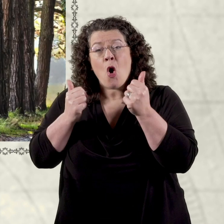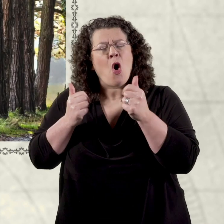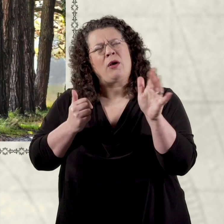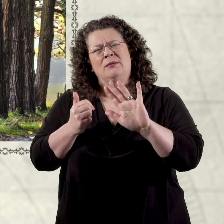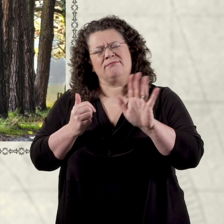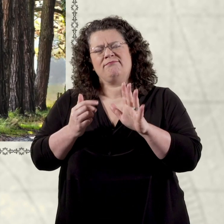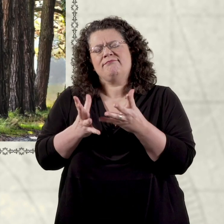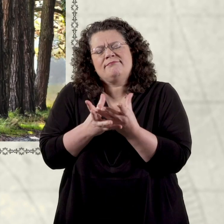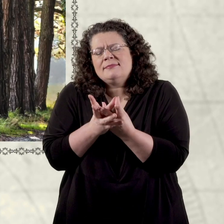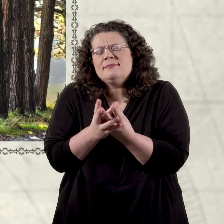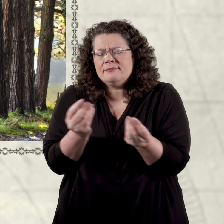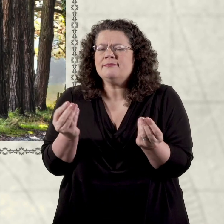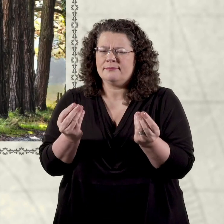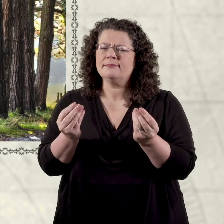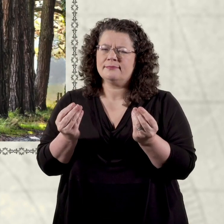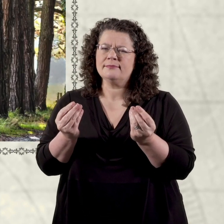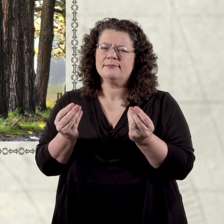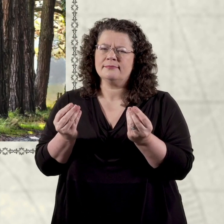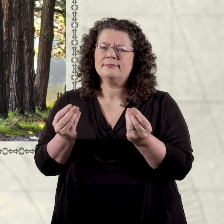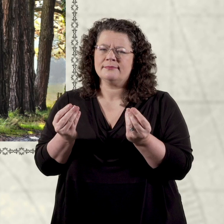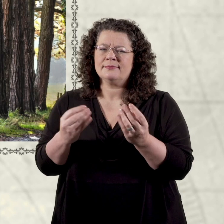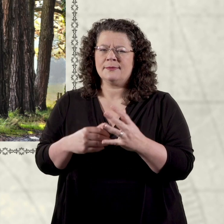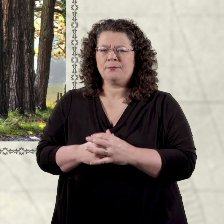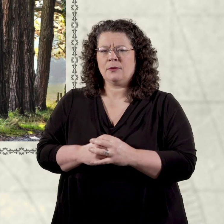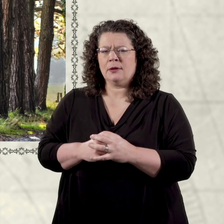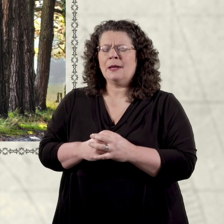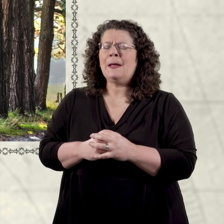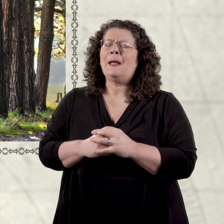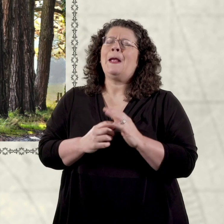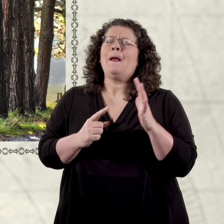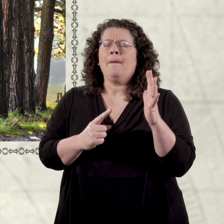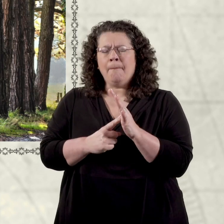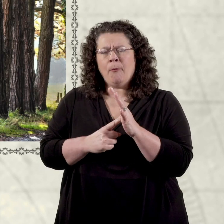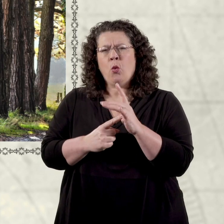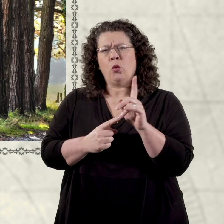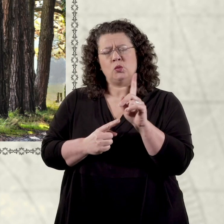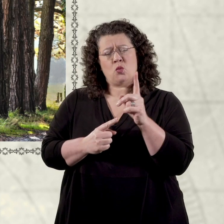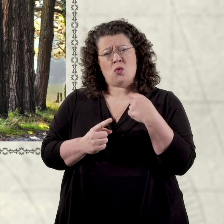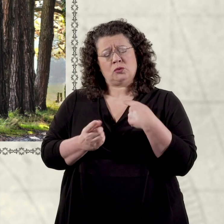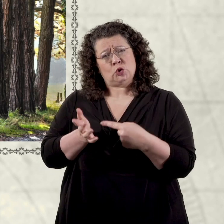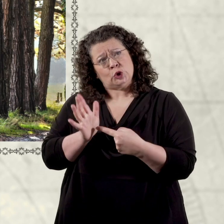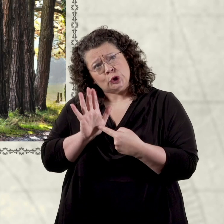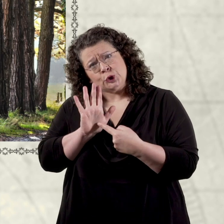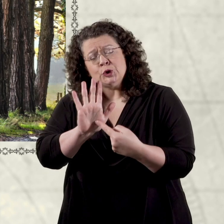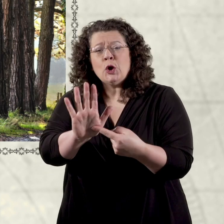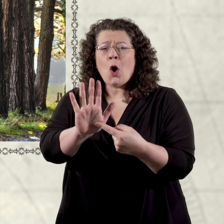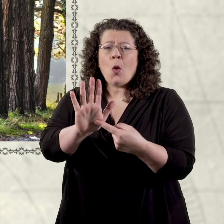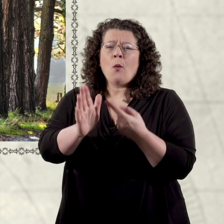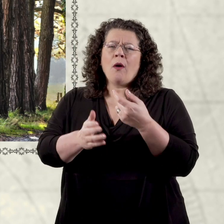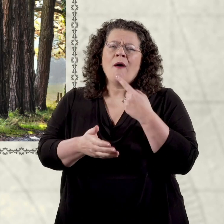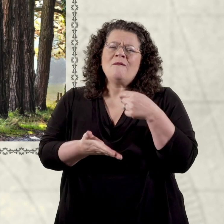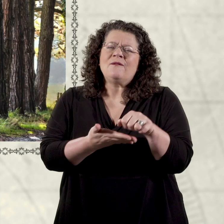Be oedd yn bwysig am hynny oedd mod i madda i Meilon. Madda. Ydych chi wedi clywed y gair yna ar